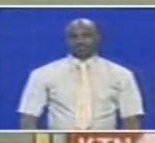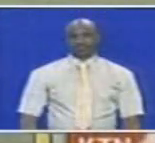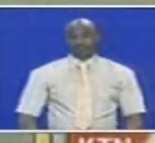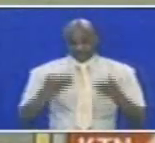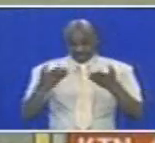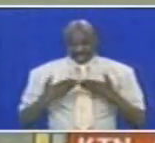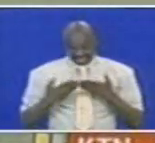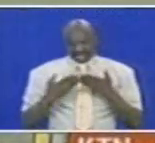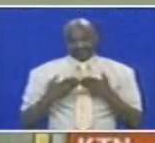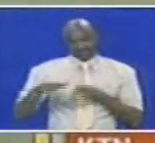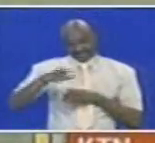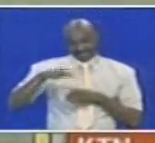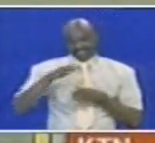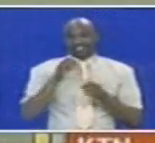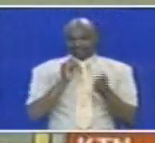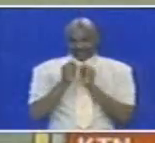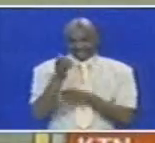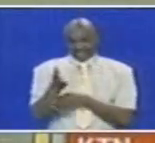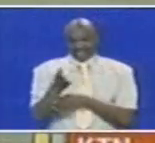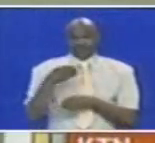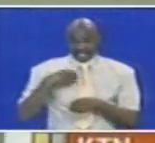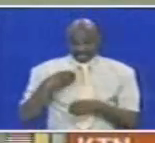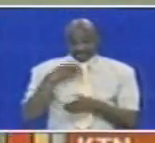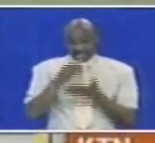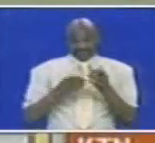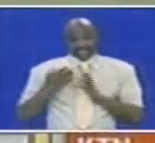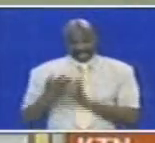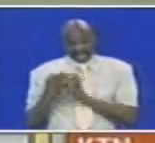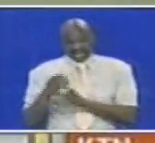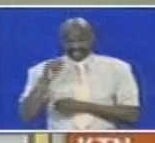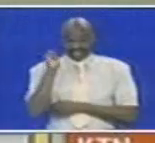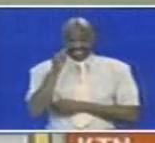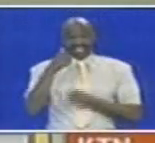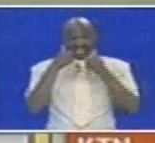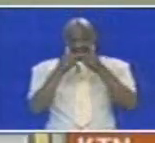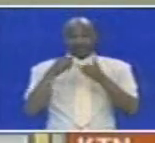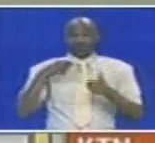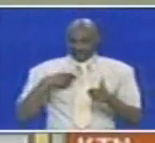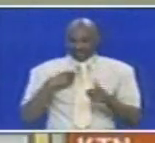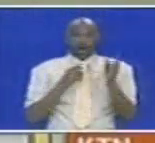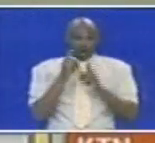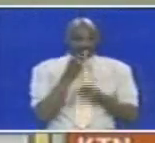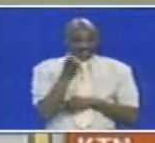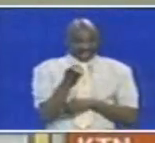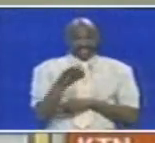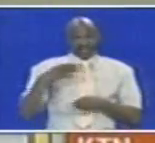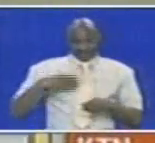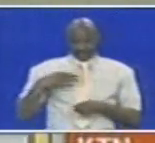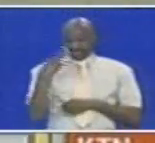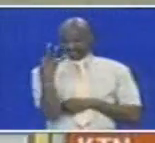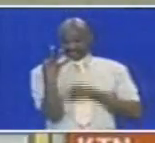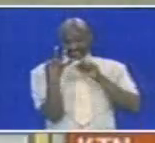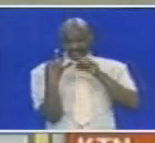Karibu tuingie uwanjani. Nusu finali ya michuano ya raga ya Kenya Cup inatarajiwa kuwa ya kukata na shoka, huku vigogo watatu Lunch